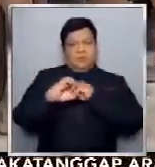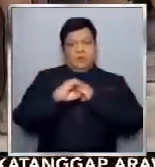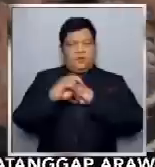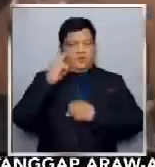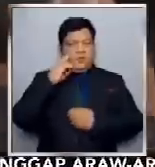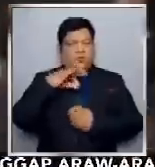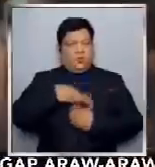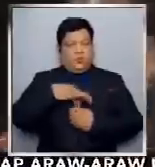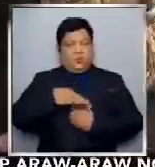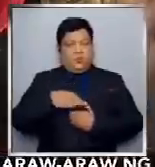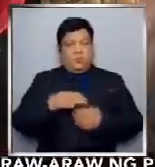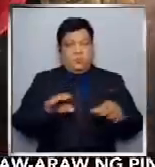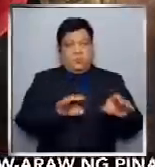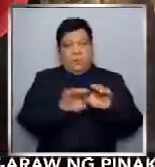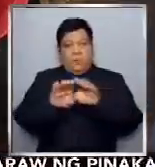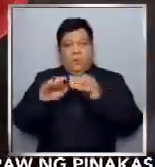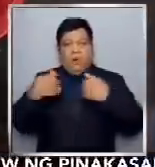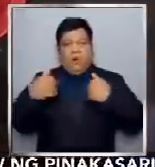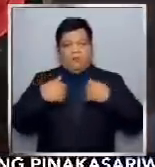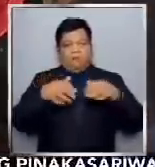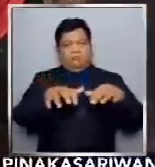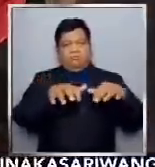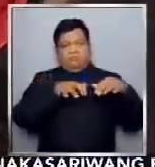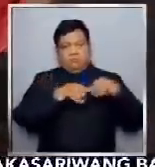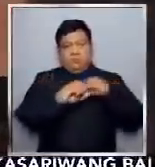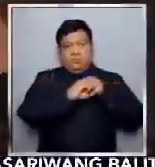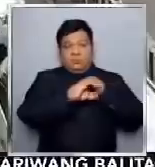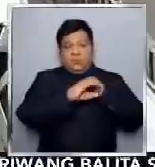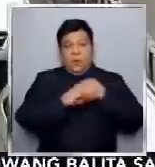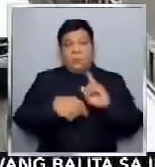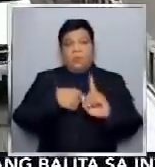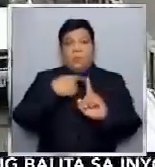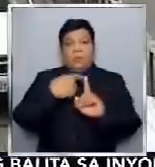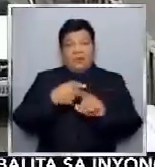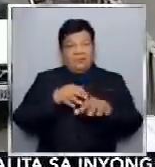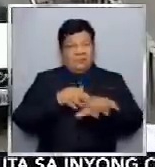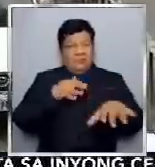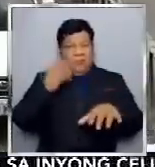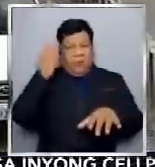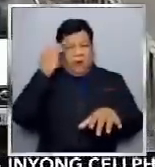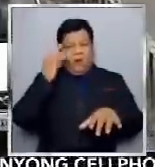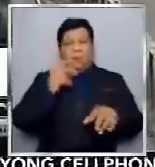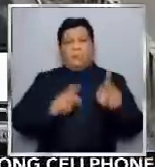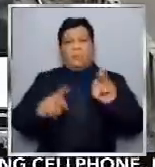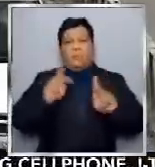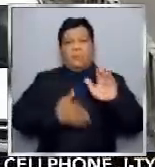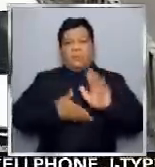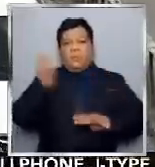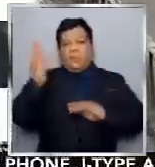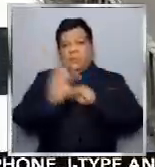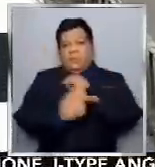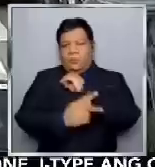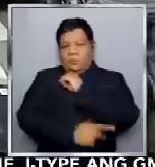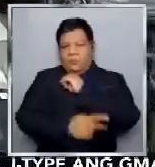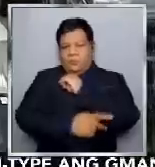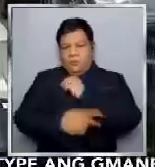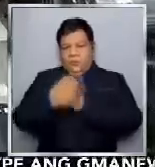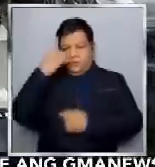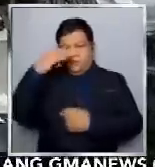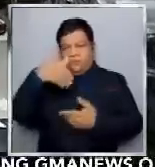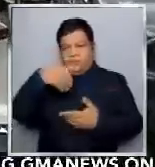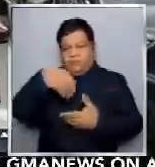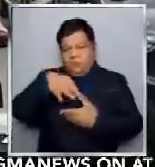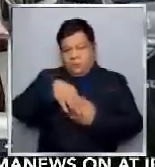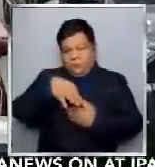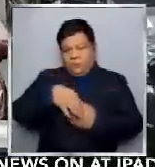de avance, dagdag sa matinding traffic ang mga uuwi ng probinsya para bumoto. Nagsisimula na rin mag-build up ang mga sasakyan